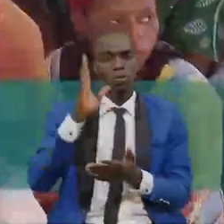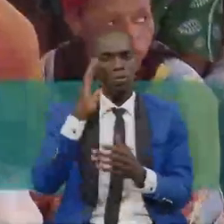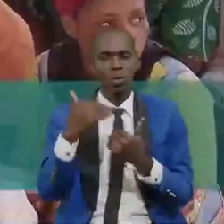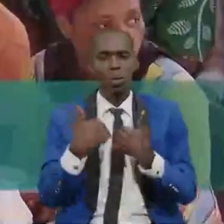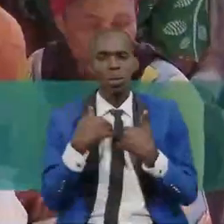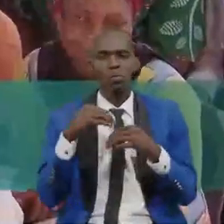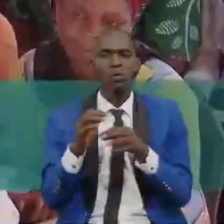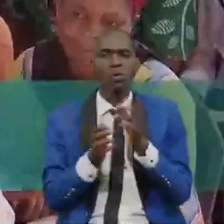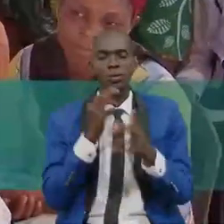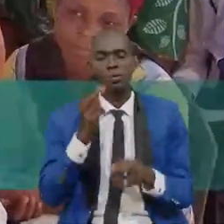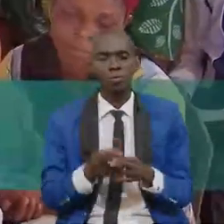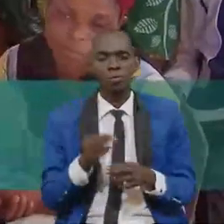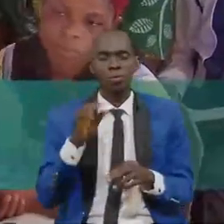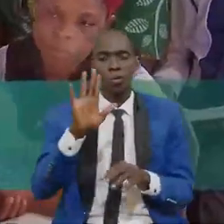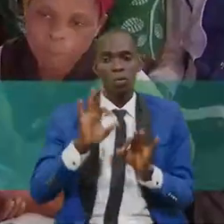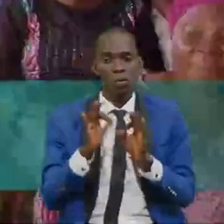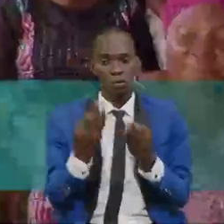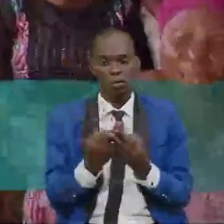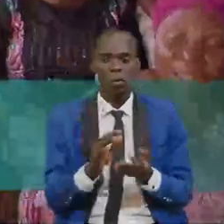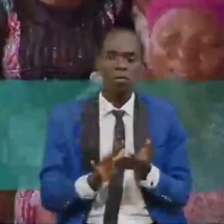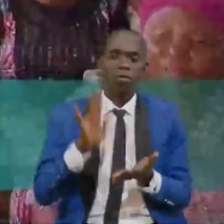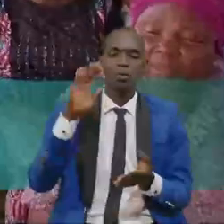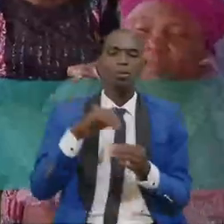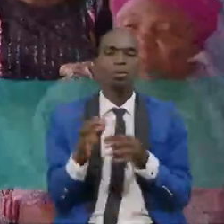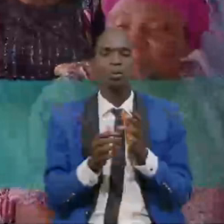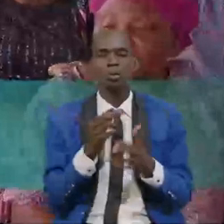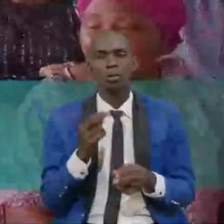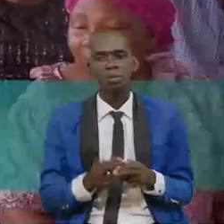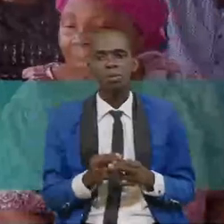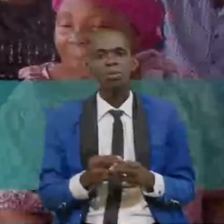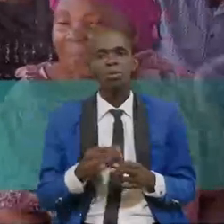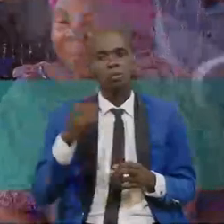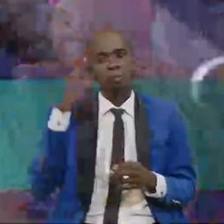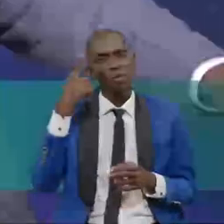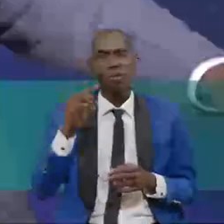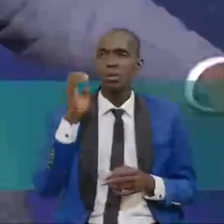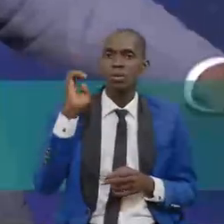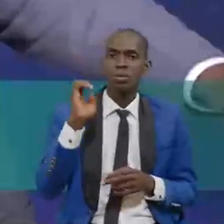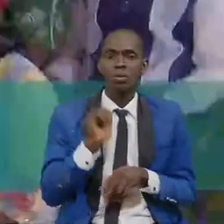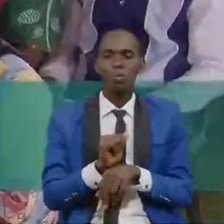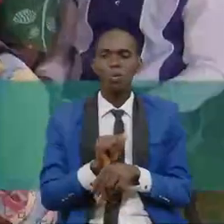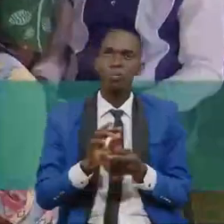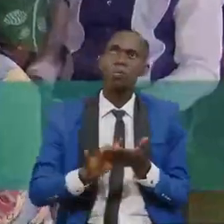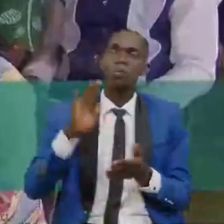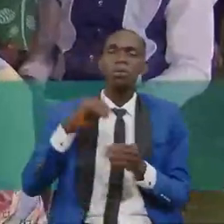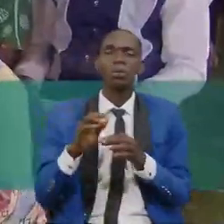l'auras. Dans ta famille, la gloire. Sur le champ d'évangélisation, la